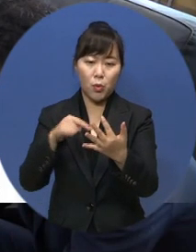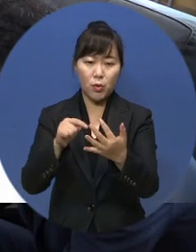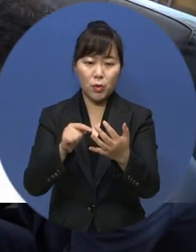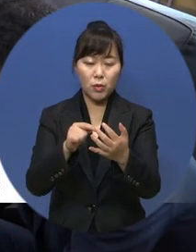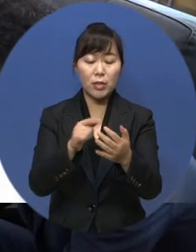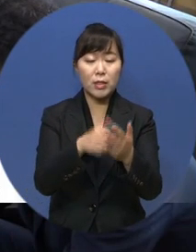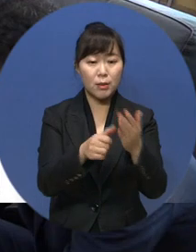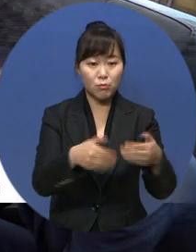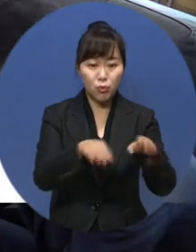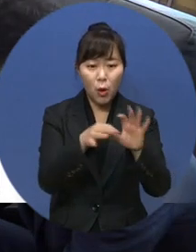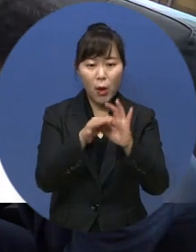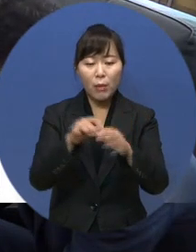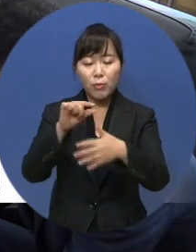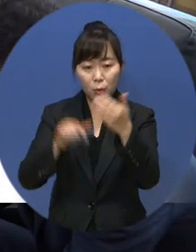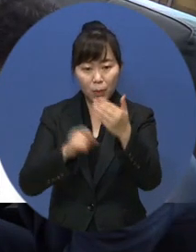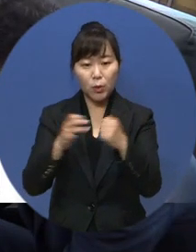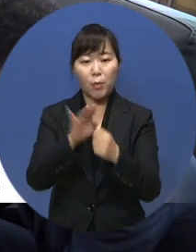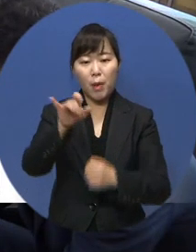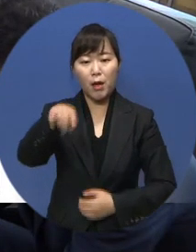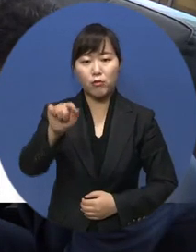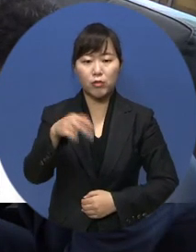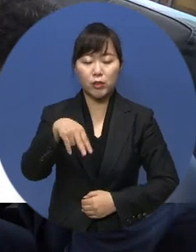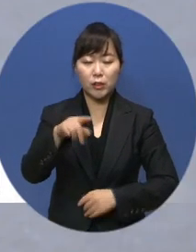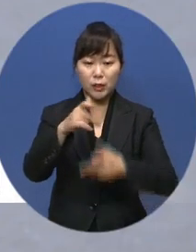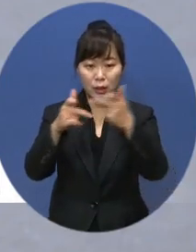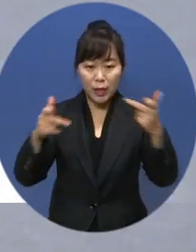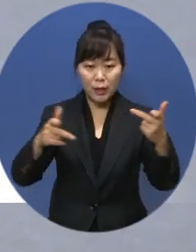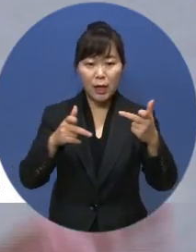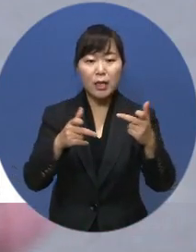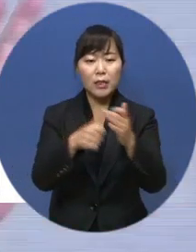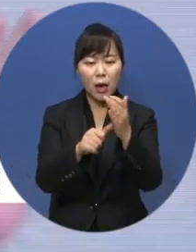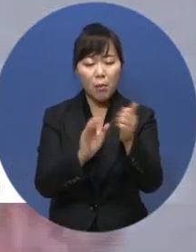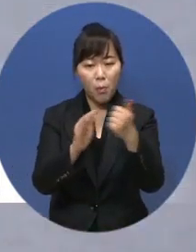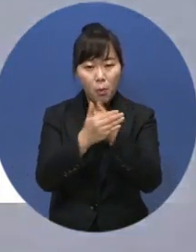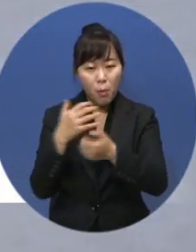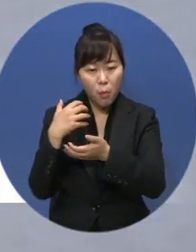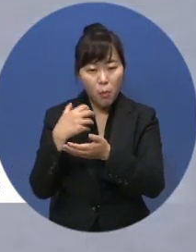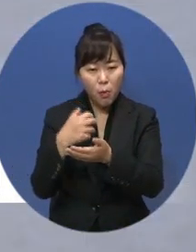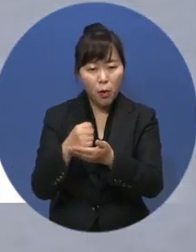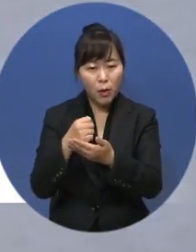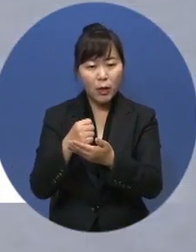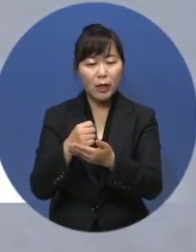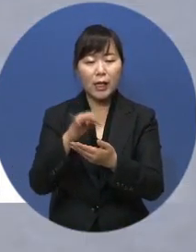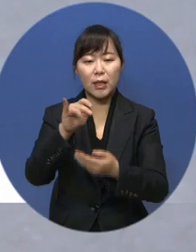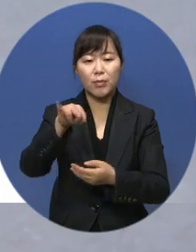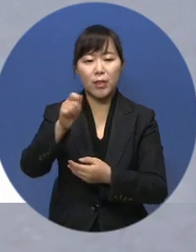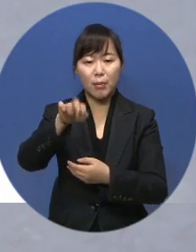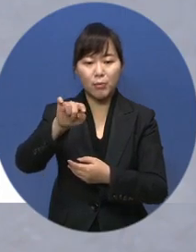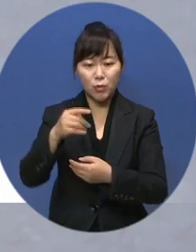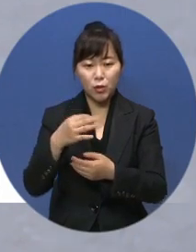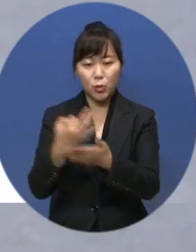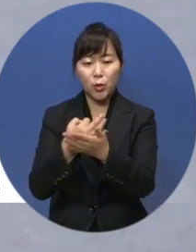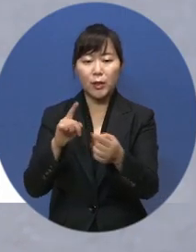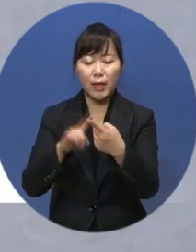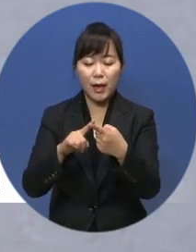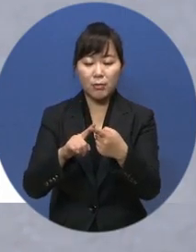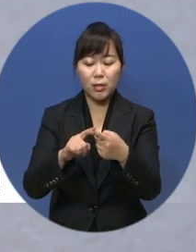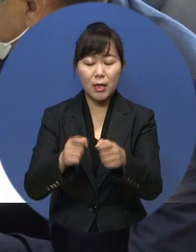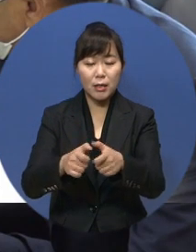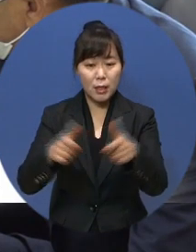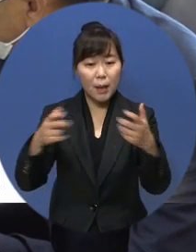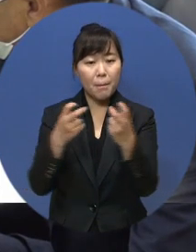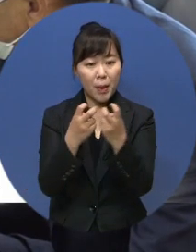상호 지원 그리고 백운산 산림 자원 보존 연구 와 임산물 소득 증대 방안 등이 담겨 있습니다 이번